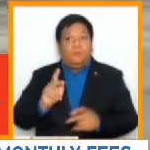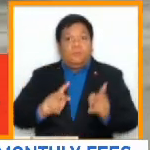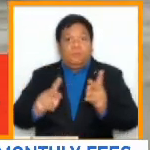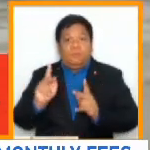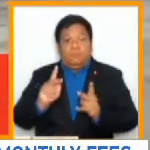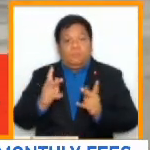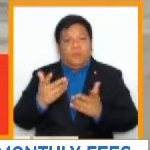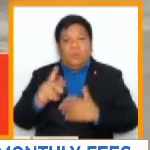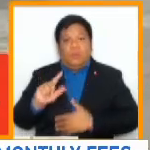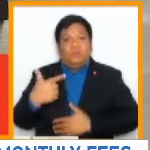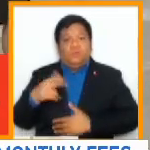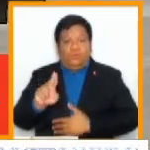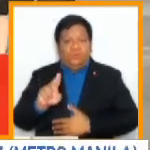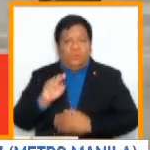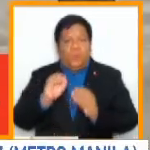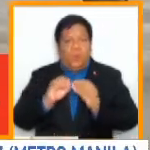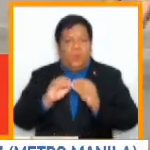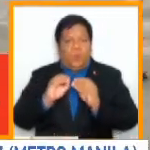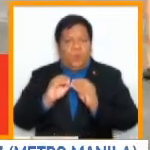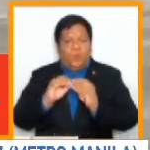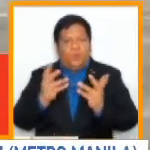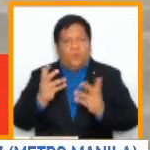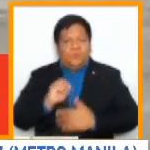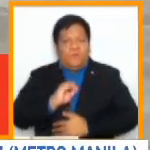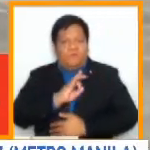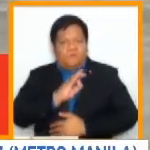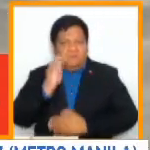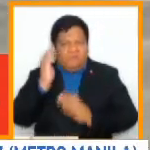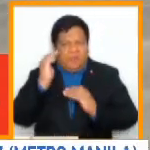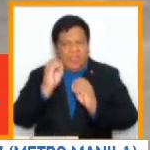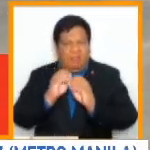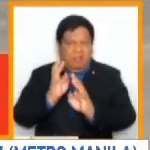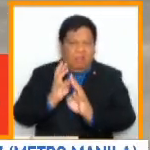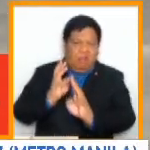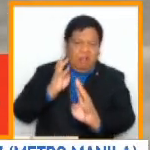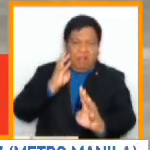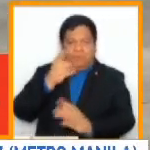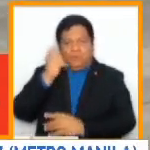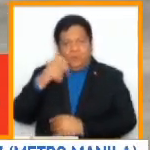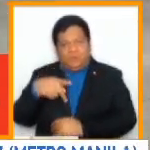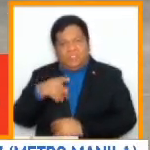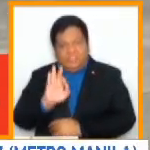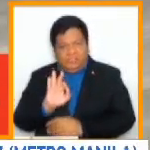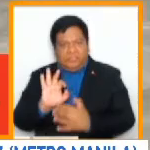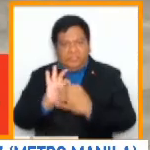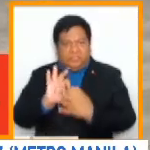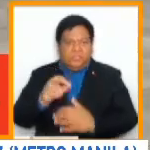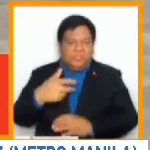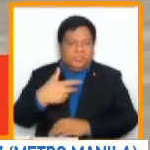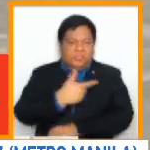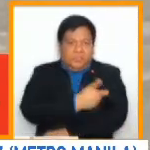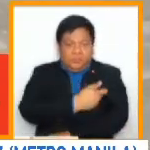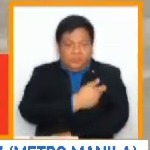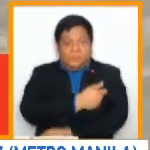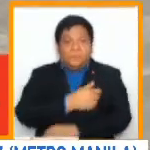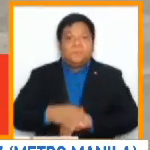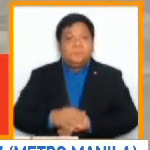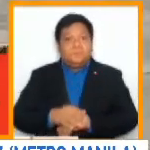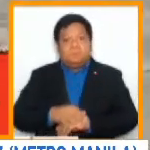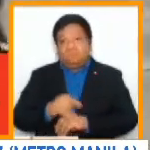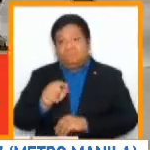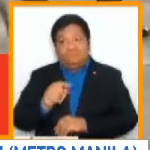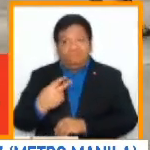mas hahaba yung pila rito at mas dadami yung tao kumpara noong mga nakarang araw. Yung mga hindi naman makakaabot sa cut-off, pababalikin na lang sa ibang